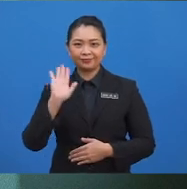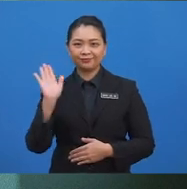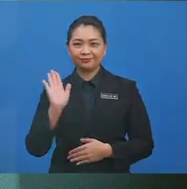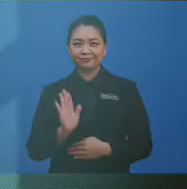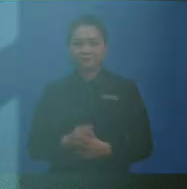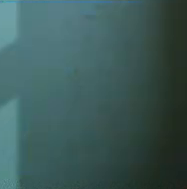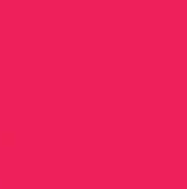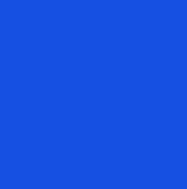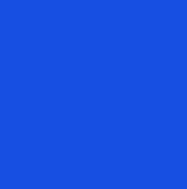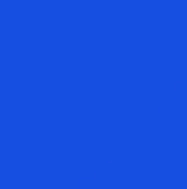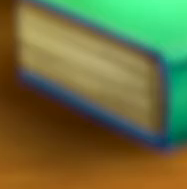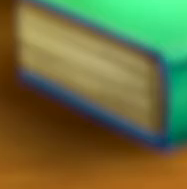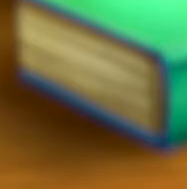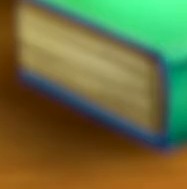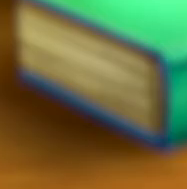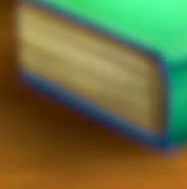bye